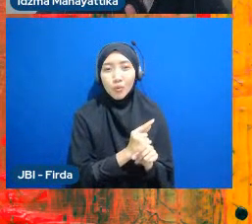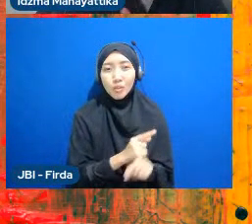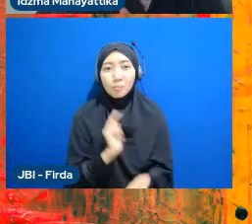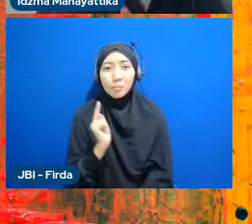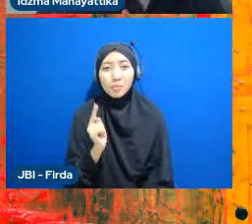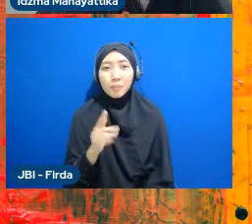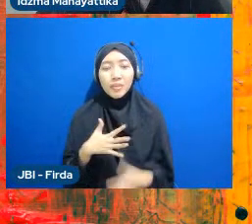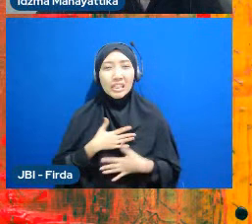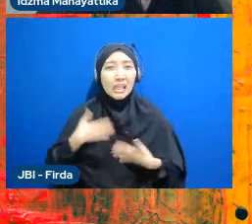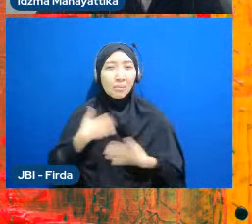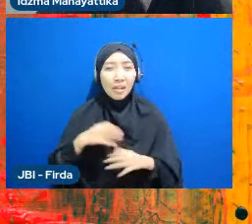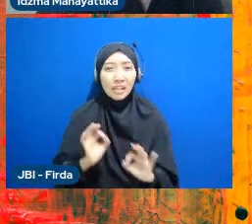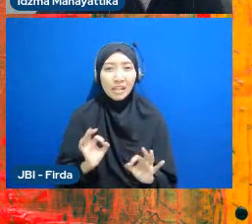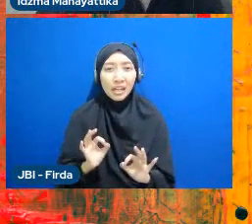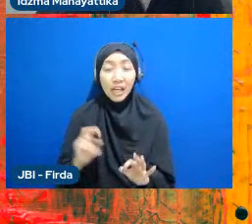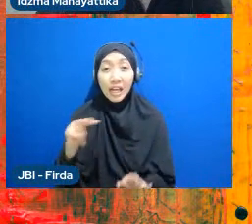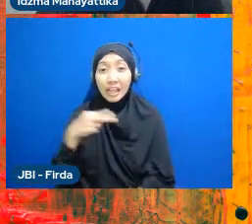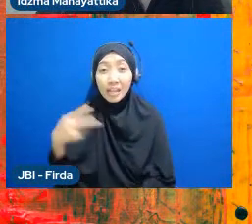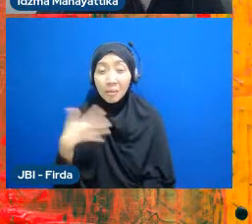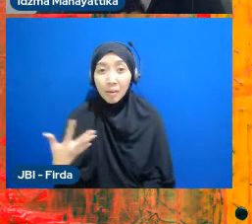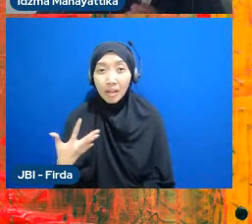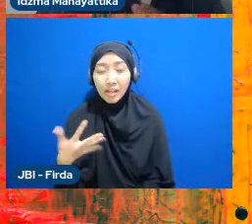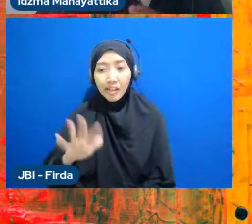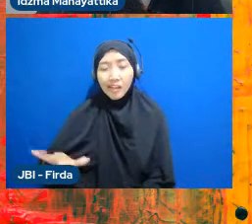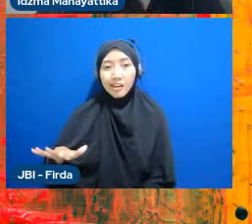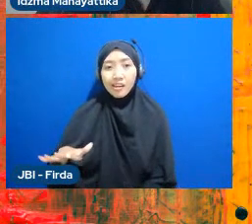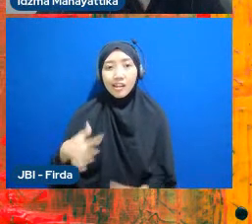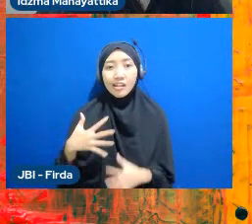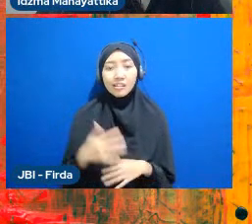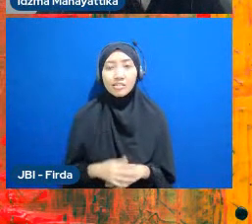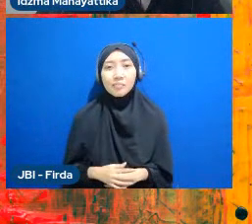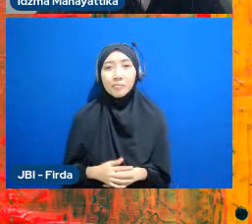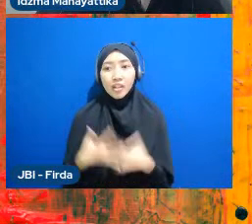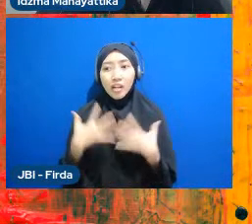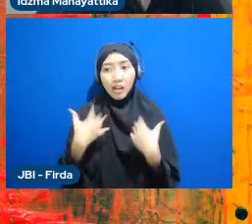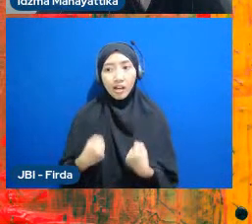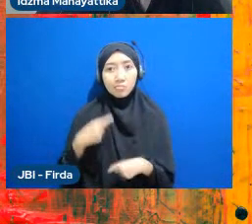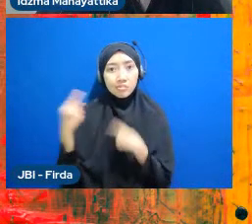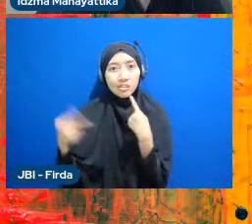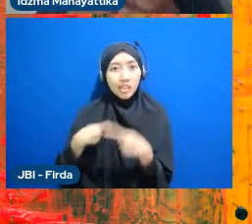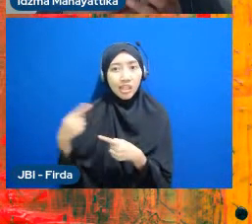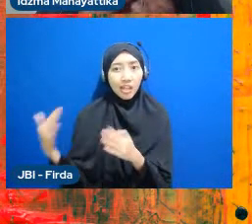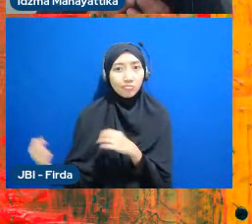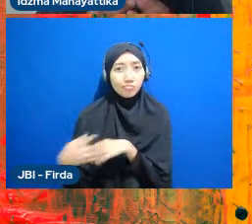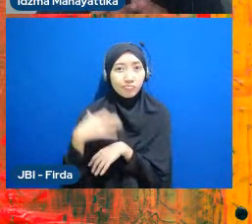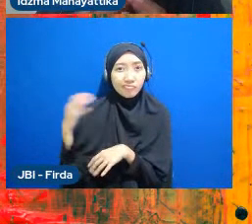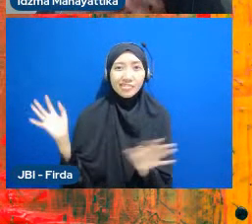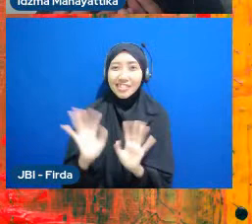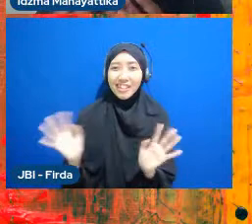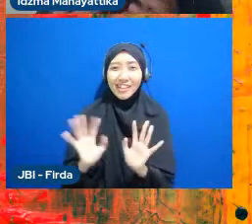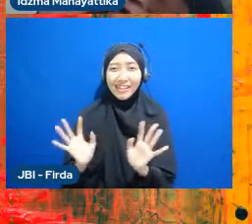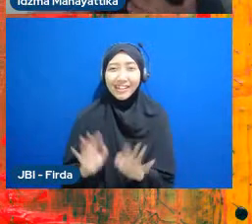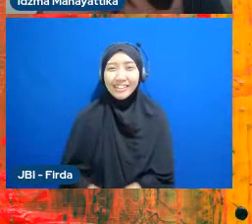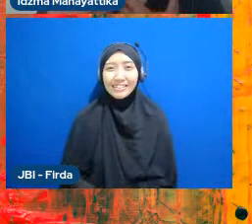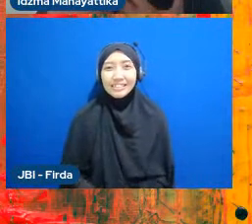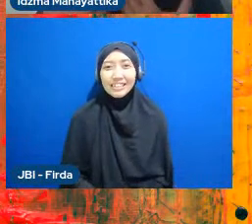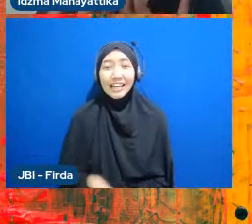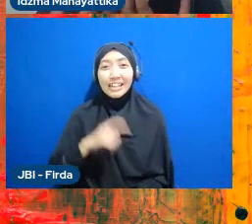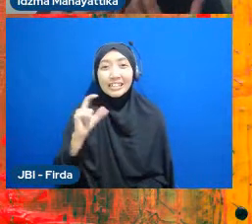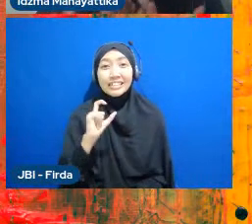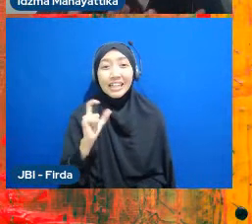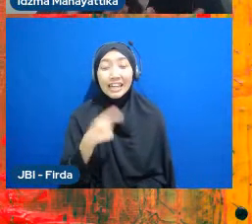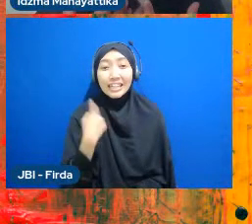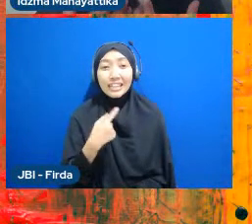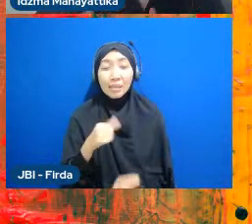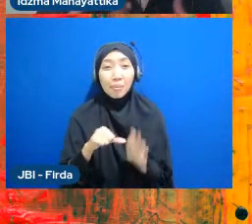nyaman. Kalau udah begitu, jangan harap dia akan cerita. Padahal, salah satu cara kita